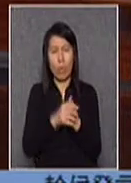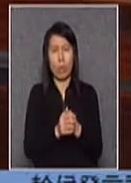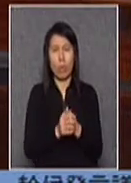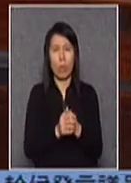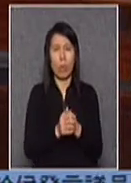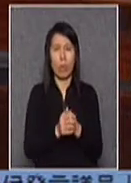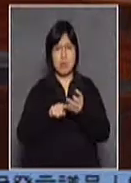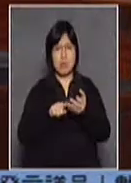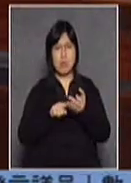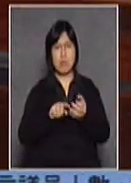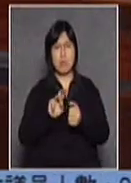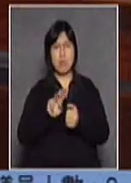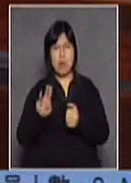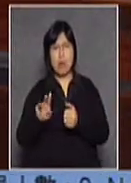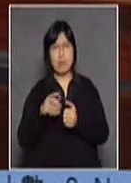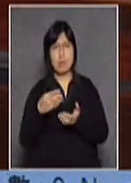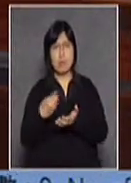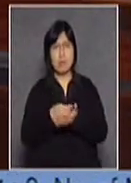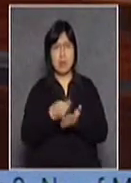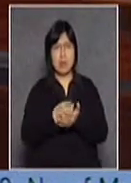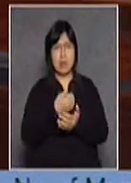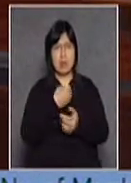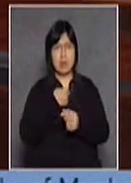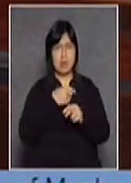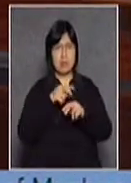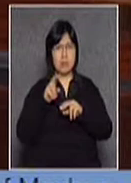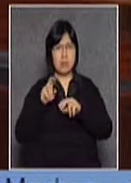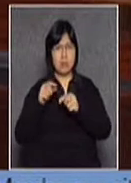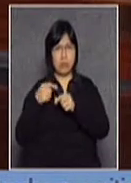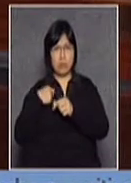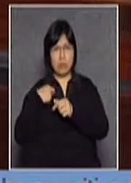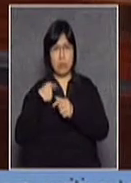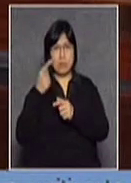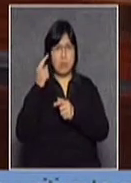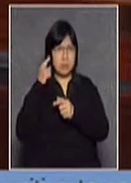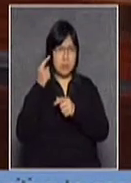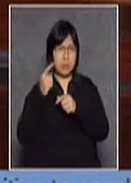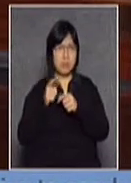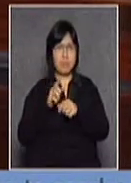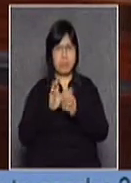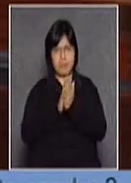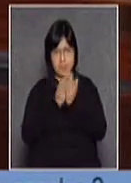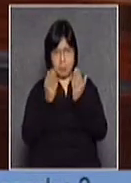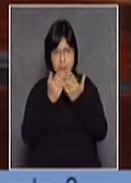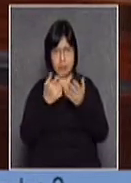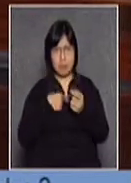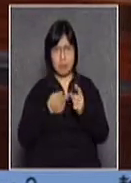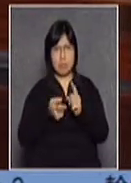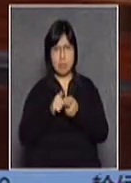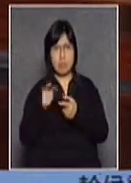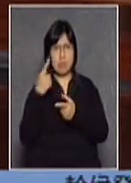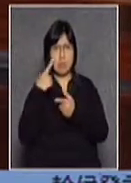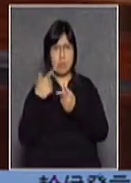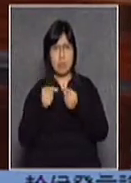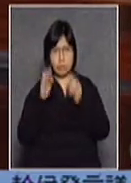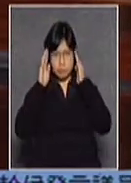個的收購這個的中國時報的爭論呢，是反映出台灣的人民怎樣是著重